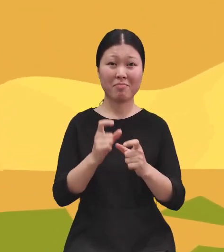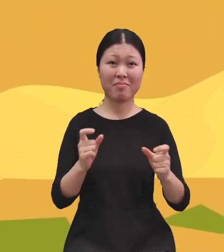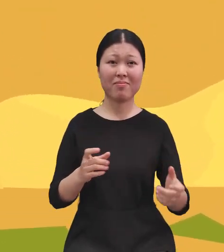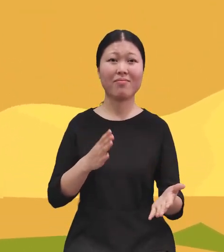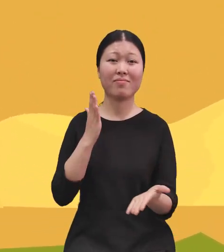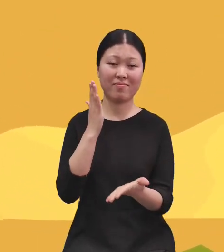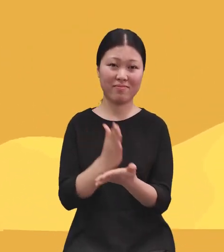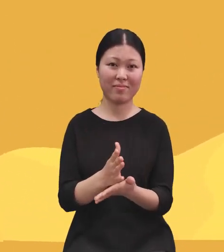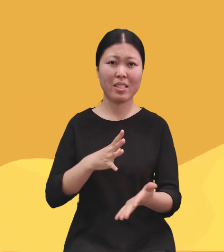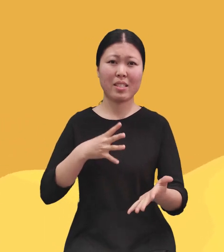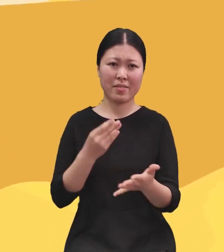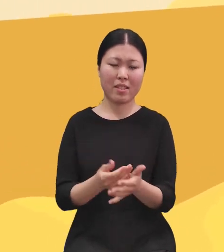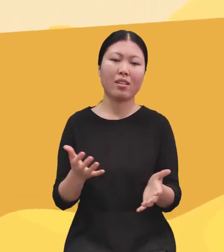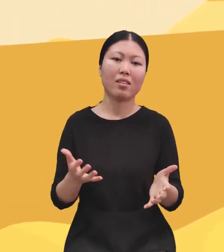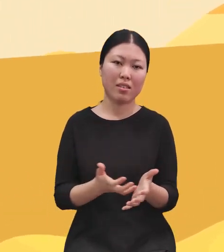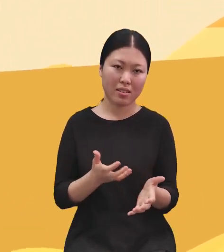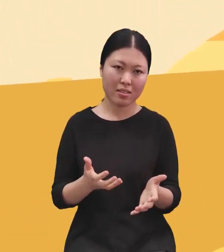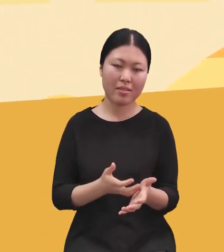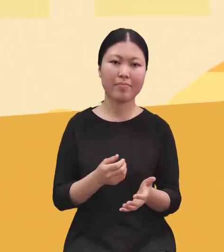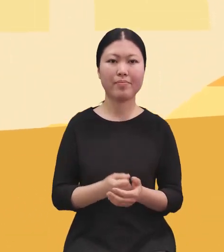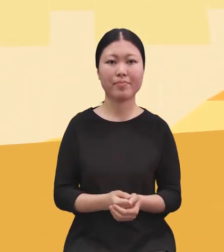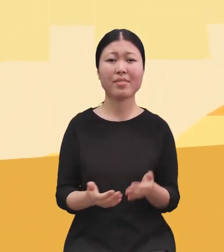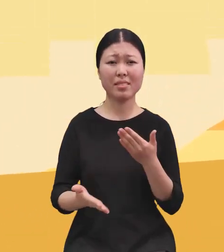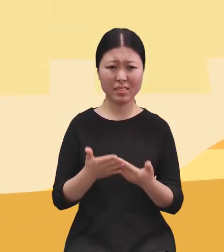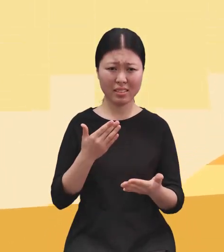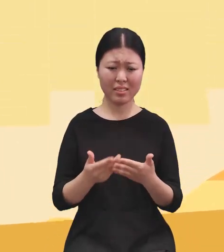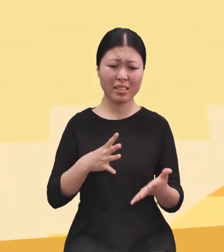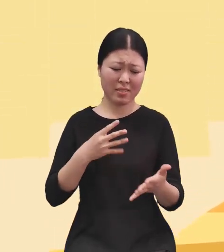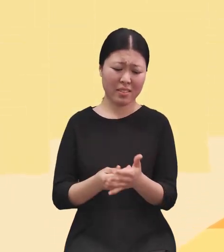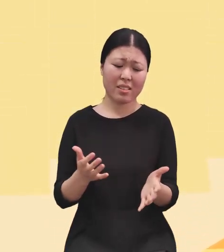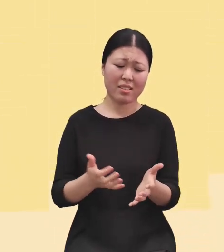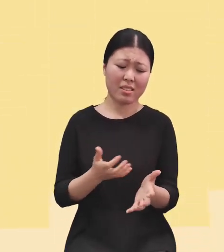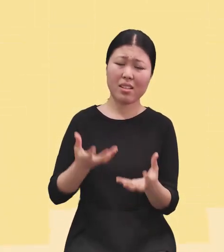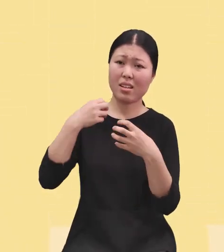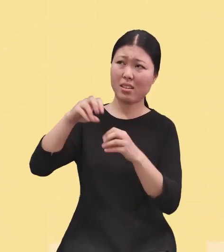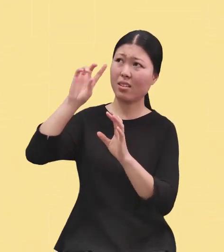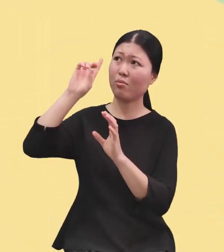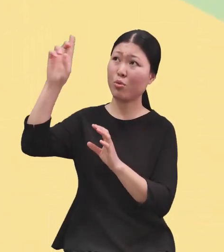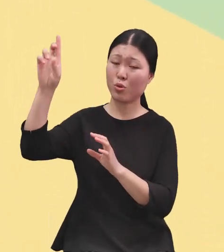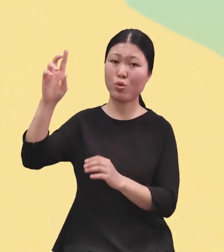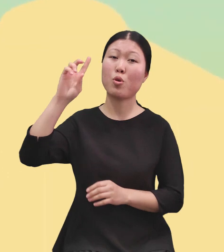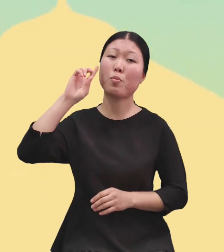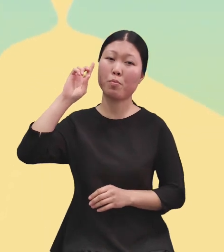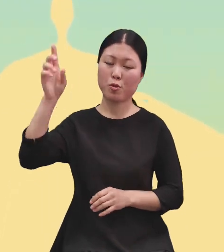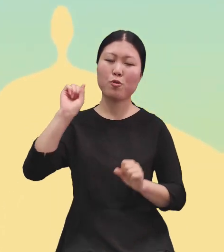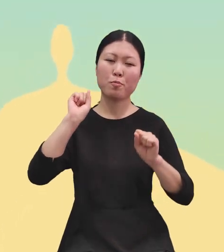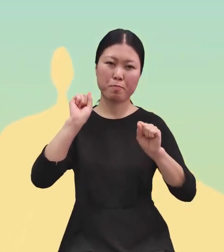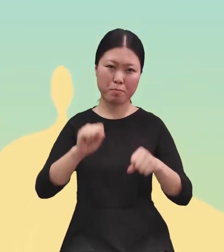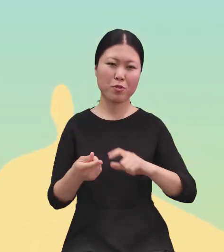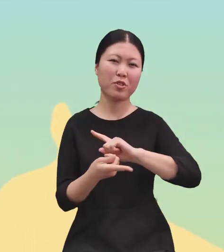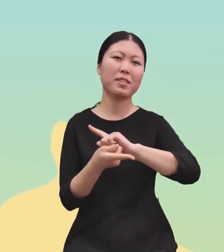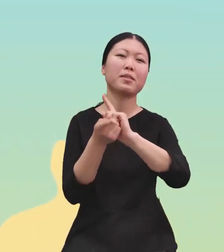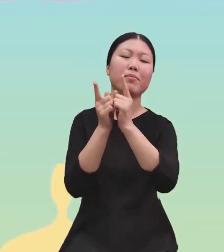өзі үздін тешігі арчаначы сияқтыу кемшіліктер үз бар. Біз бар ұз сыңған едіштер үз. Бірақ егерде біз құдайға